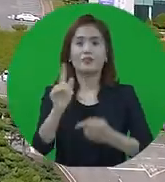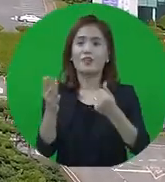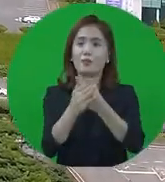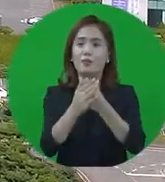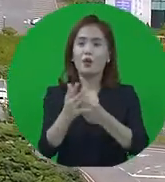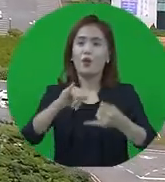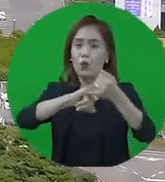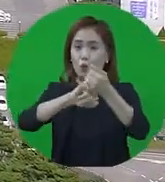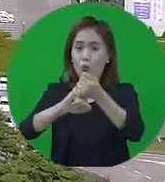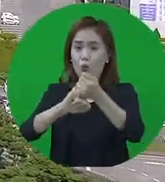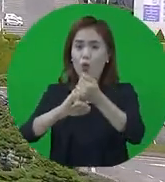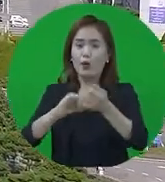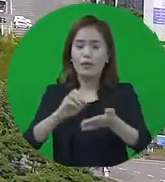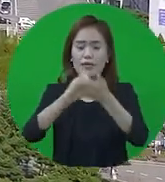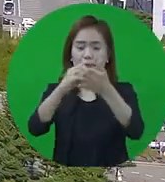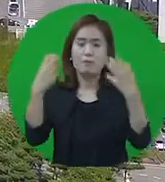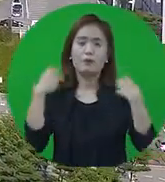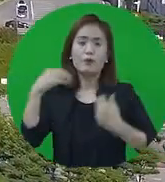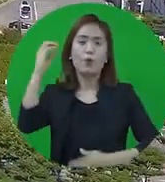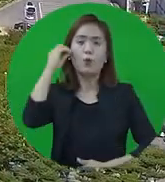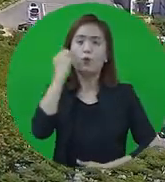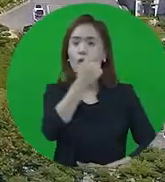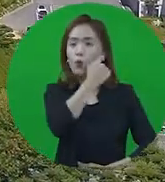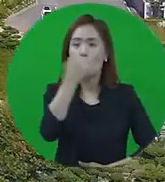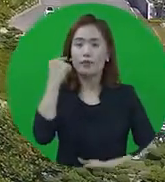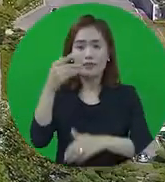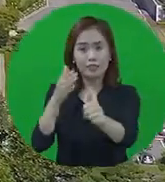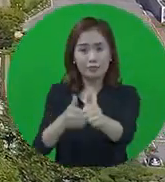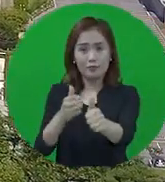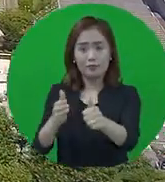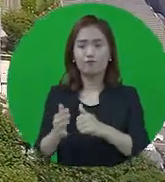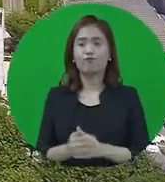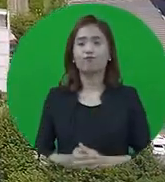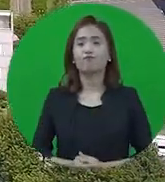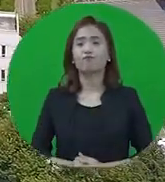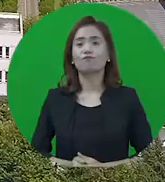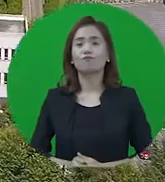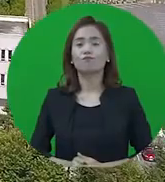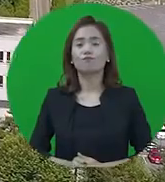있으니 반드시 입학 처 홈페이지를 확인하시기 바랍니다.